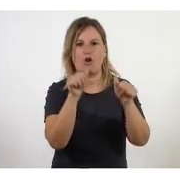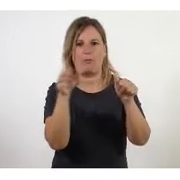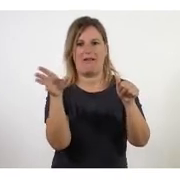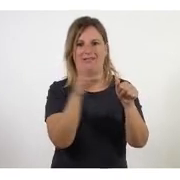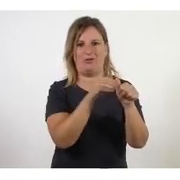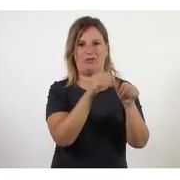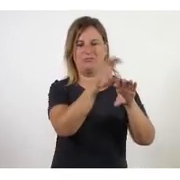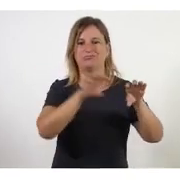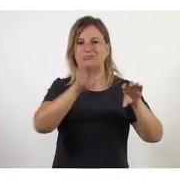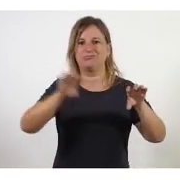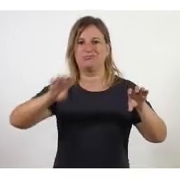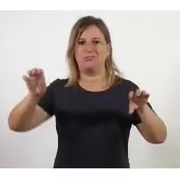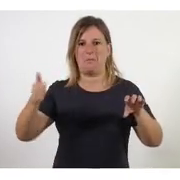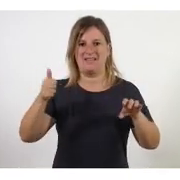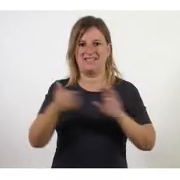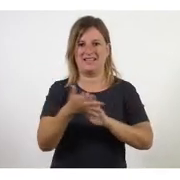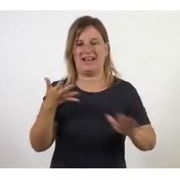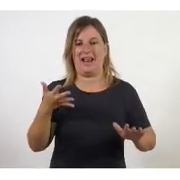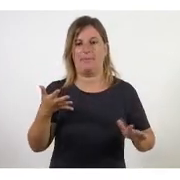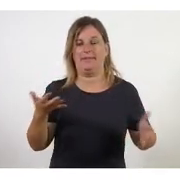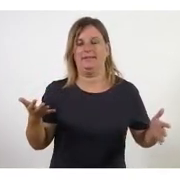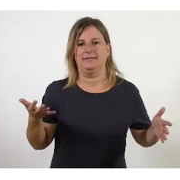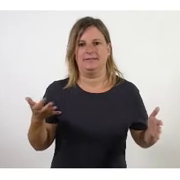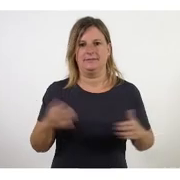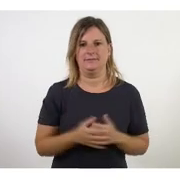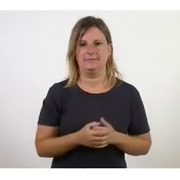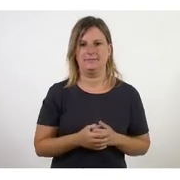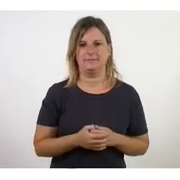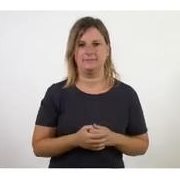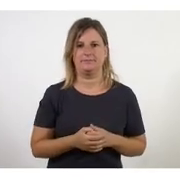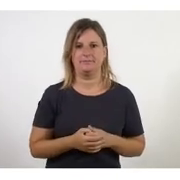capes m'accelera processos, que ja copio amb el mateix estil.